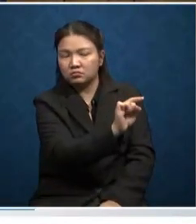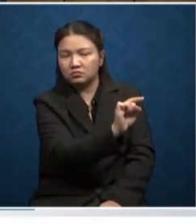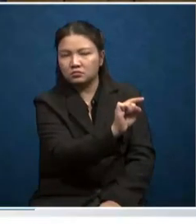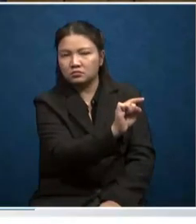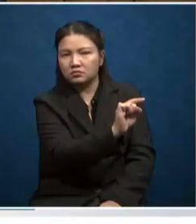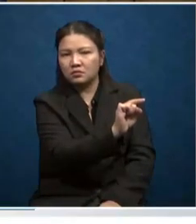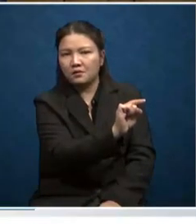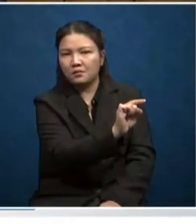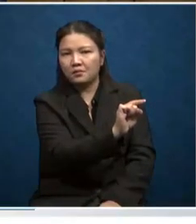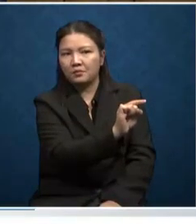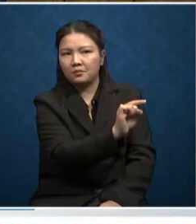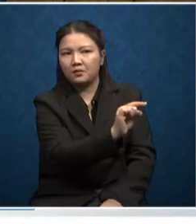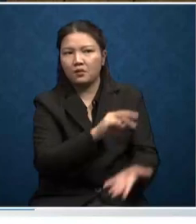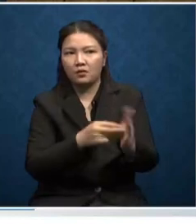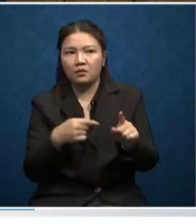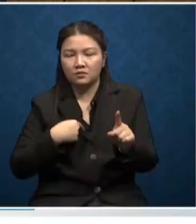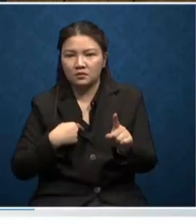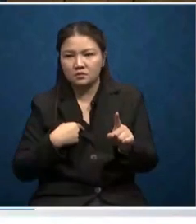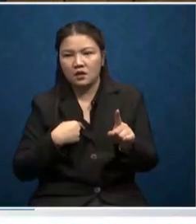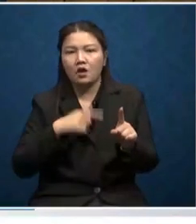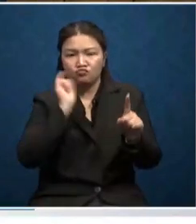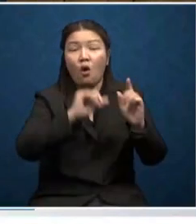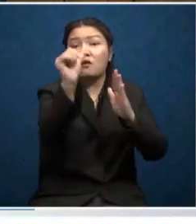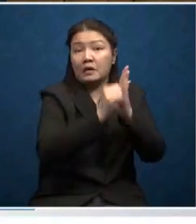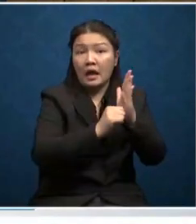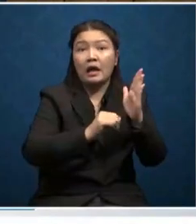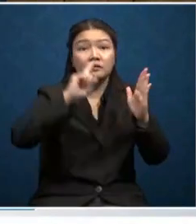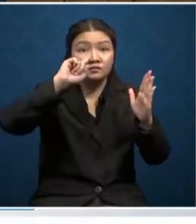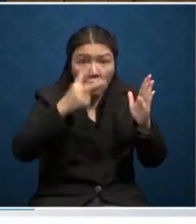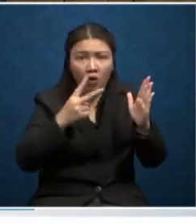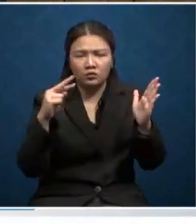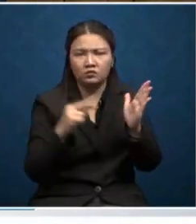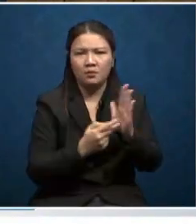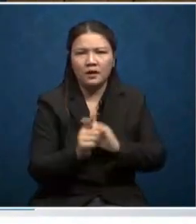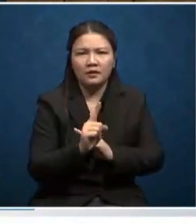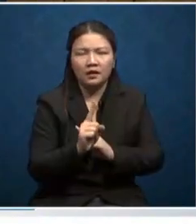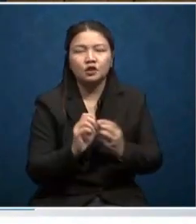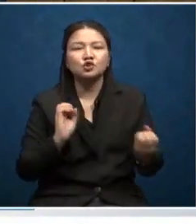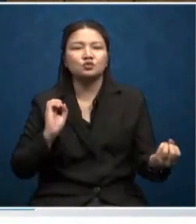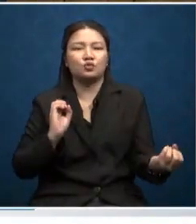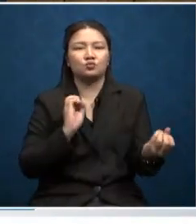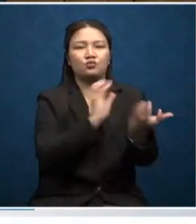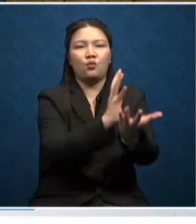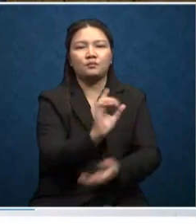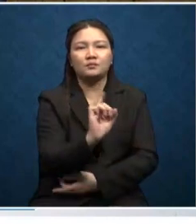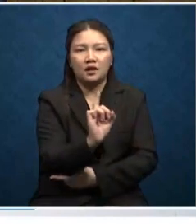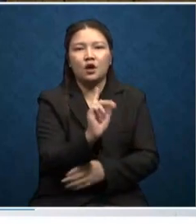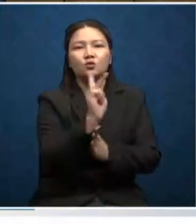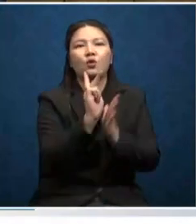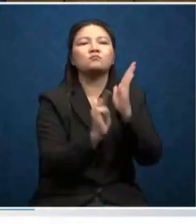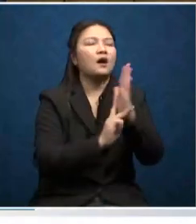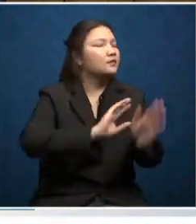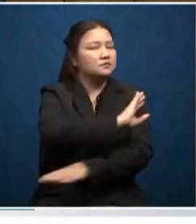เนี่ยมันมีอันต้องถูกแก้ไขไปเนี่ยมันก็จะกระทบกระเทือนร่างกฎหมายทั้ง